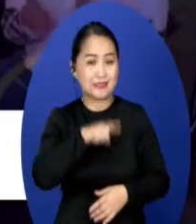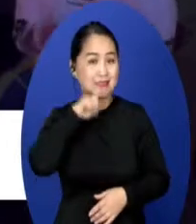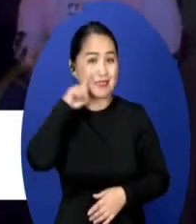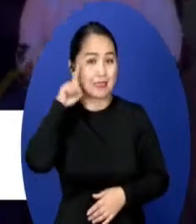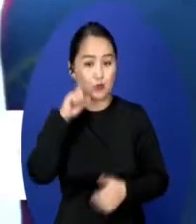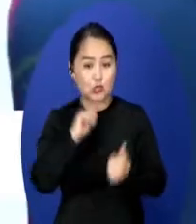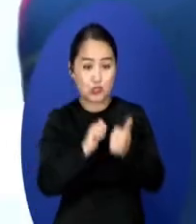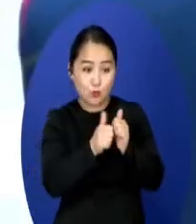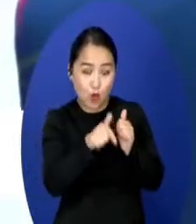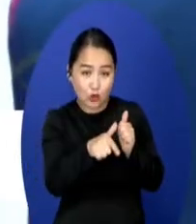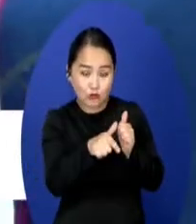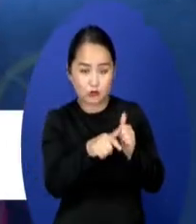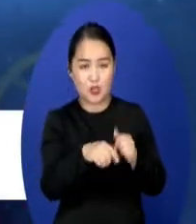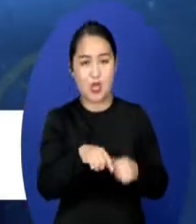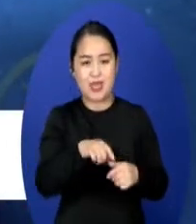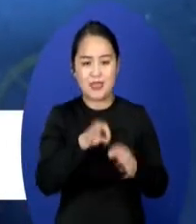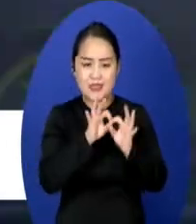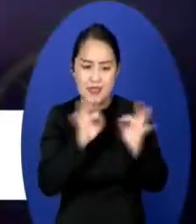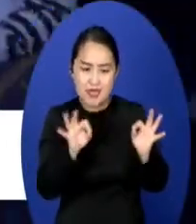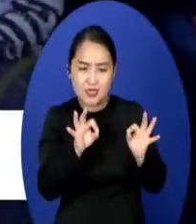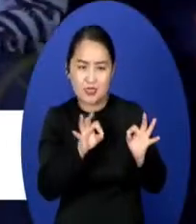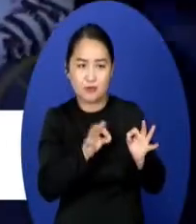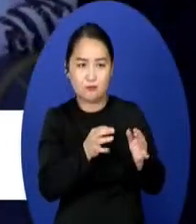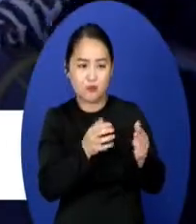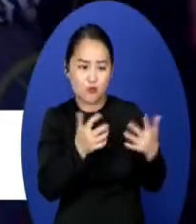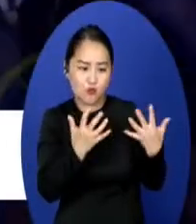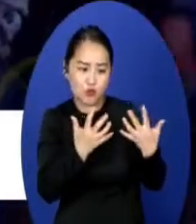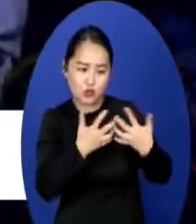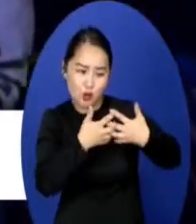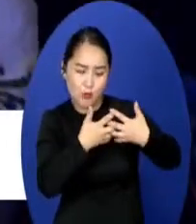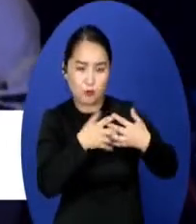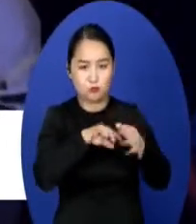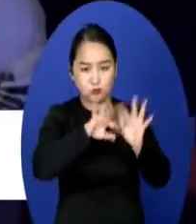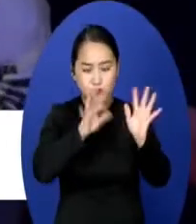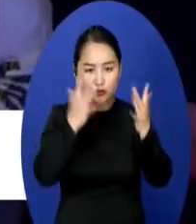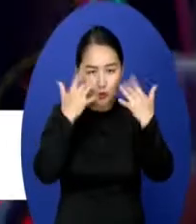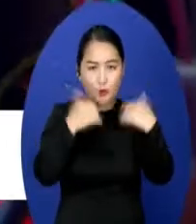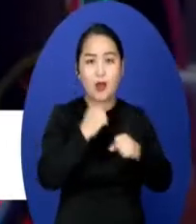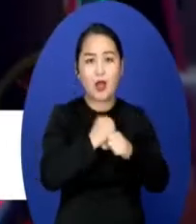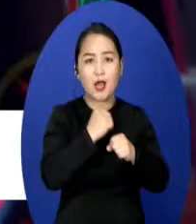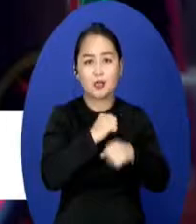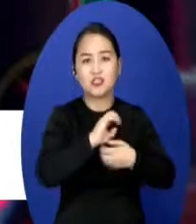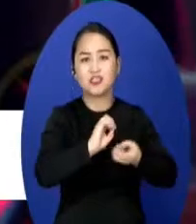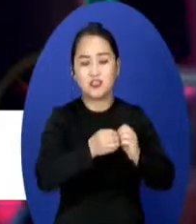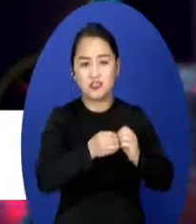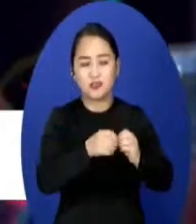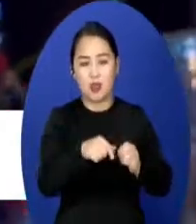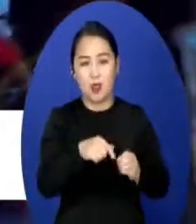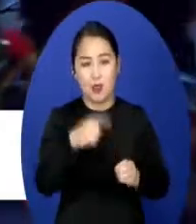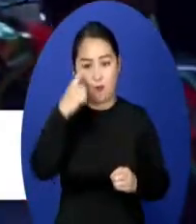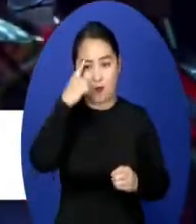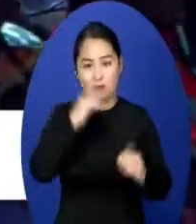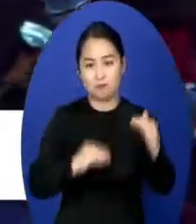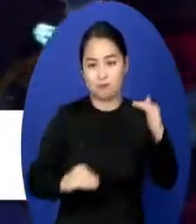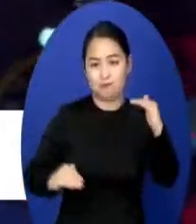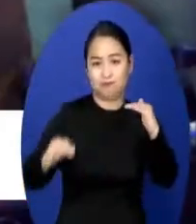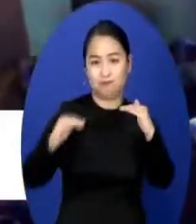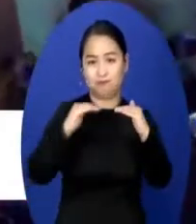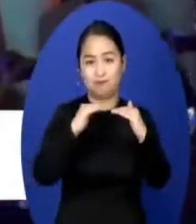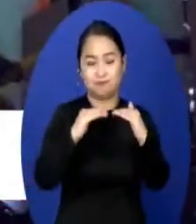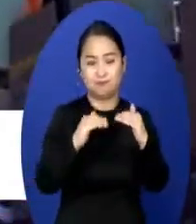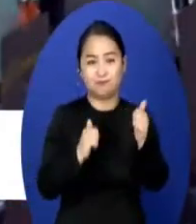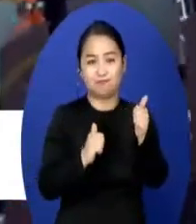спорт нарийн зохион байгуулалттай хэдэн тэрбум доллар эргэлддэг хамгийн том спортын төвшөнд удахгүй зэрэгцэн очих төлөвтэй байна.